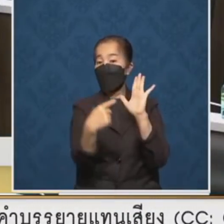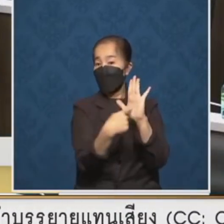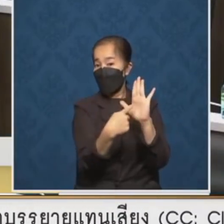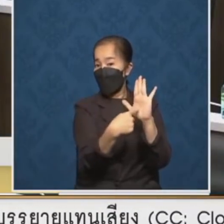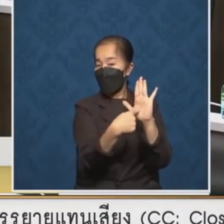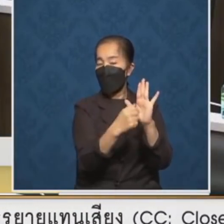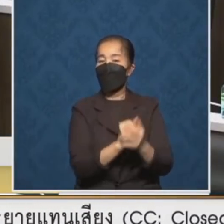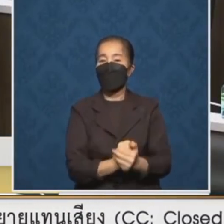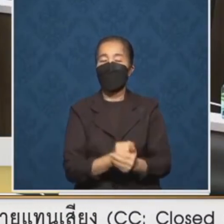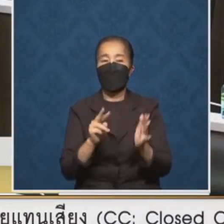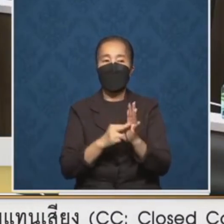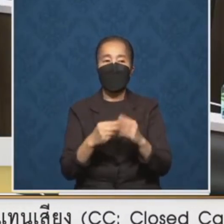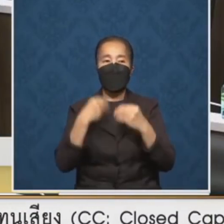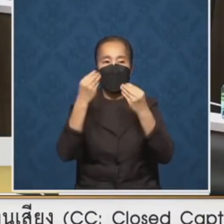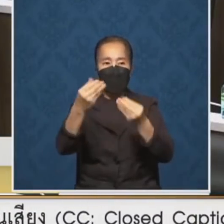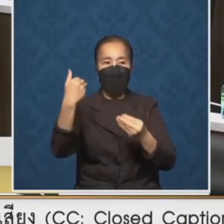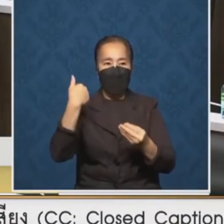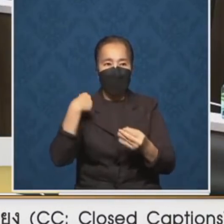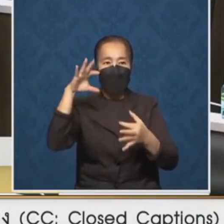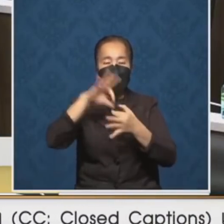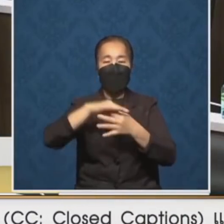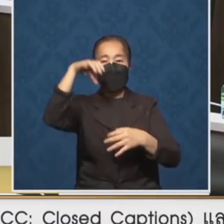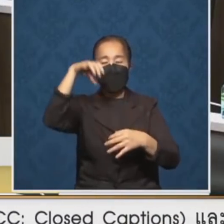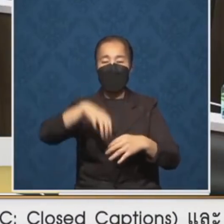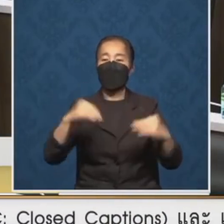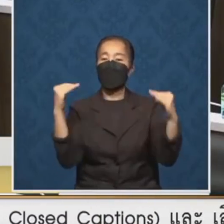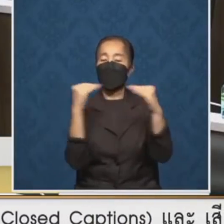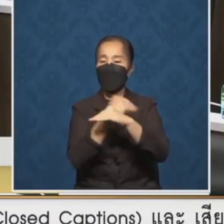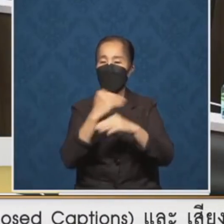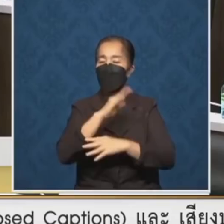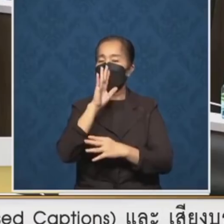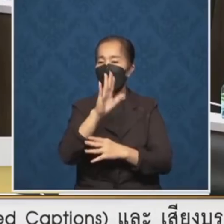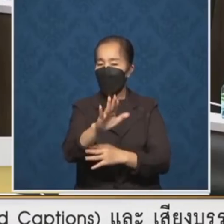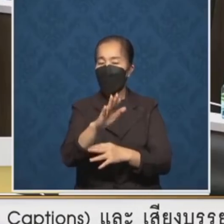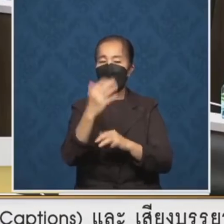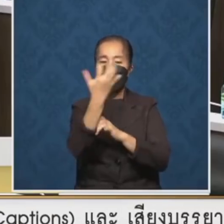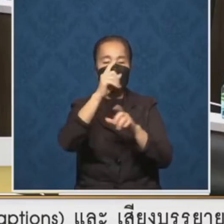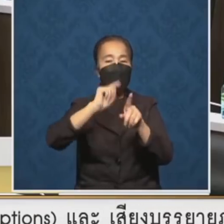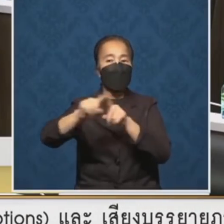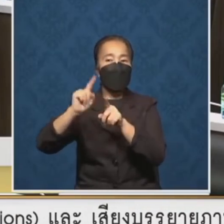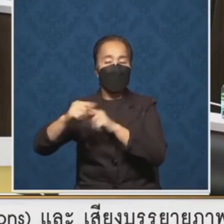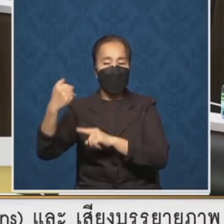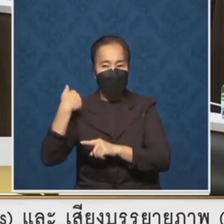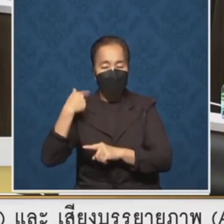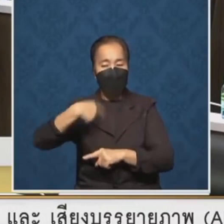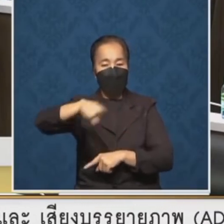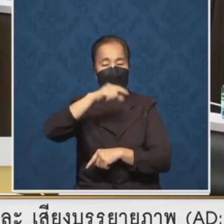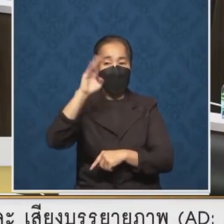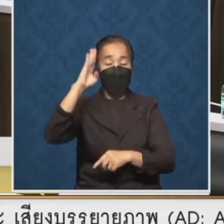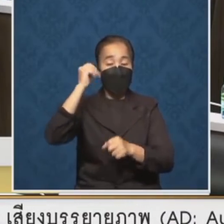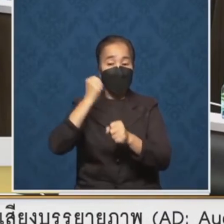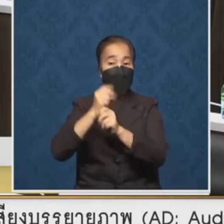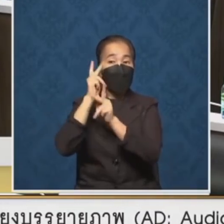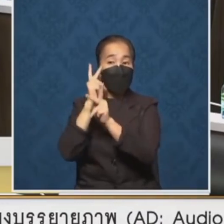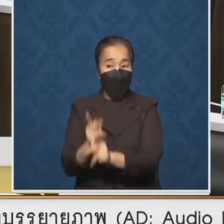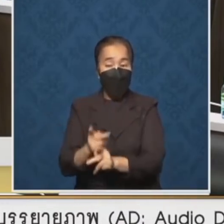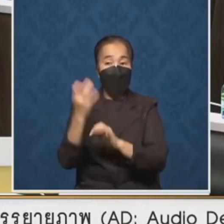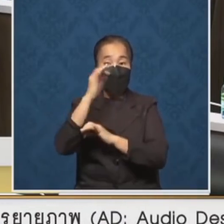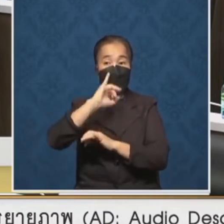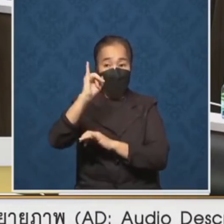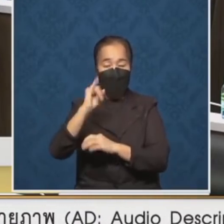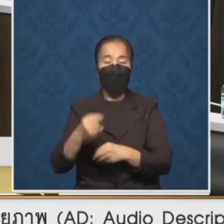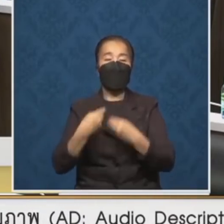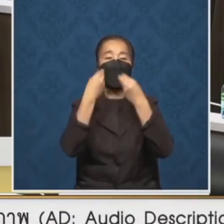ระบุรายการของข้อมูลจราจรทางคอมพิวเตอร์ที่ผู้ประกอบการต่างๆจำเป็นจะต้องเก็บเพื่อให้รัฐเรียกข้อมูล